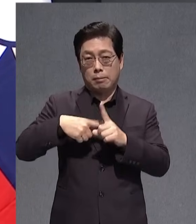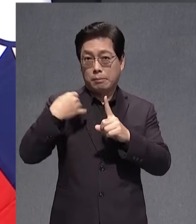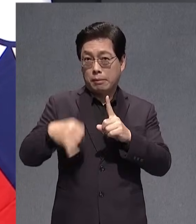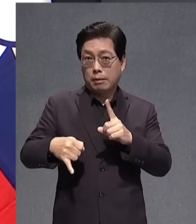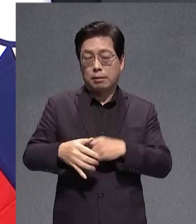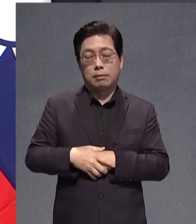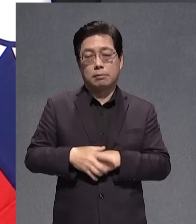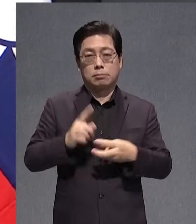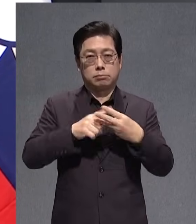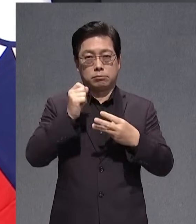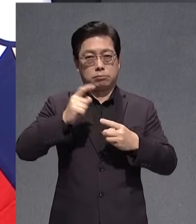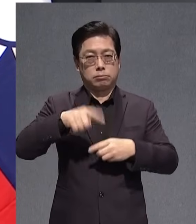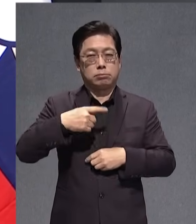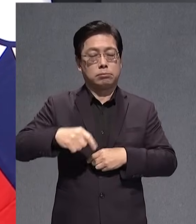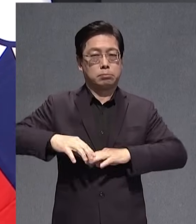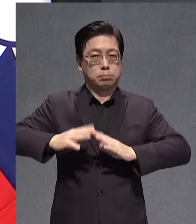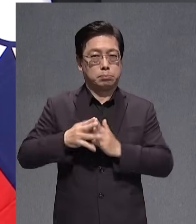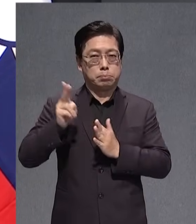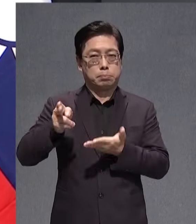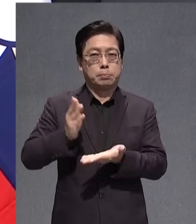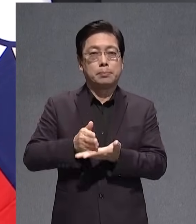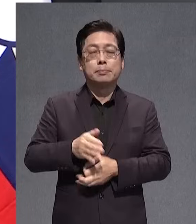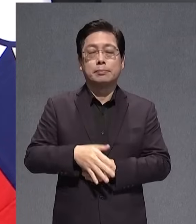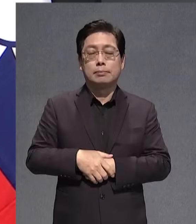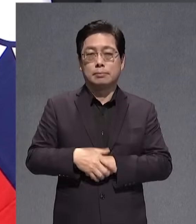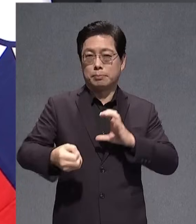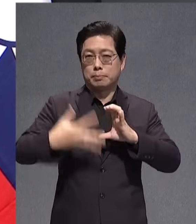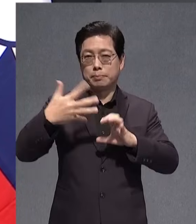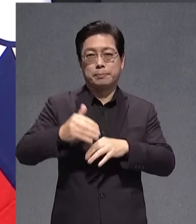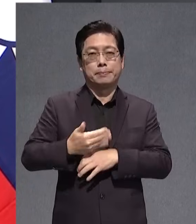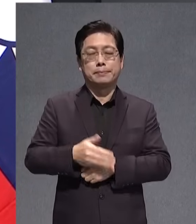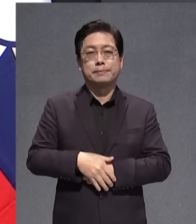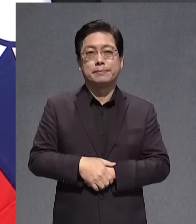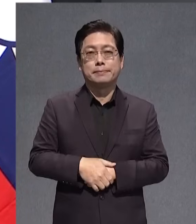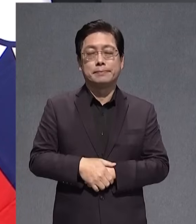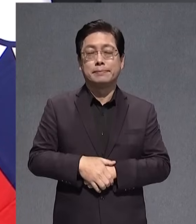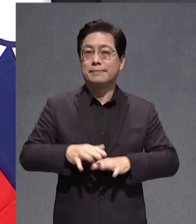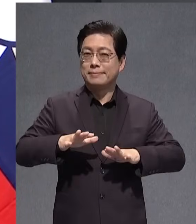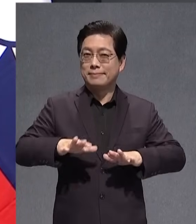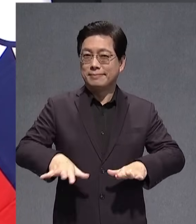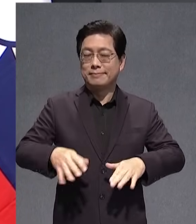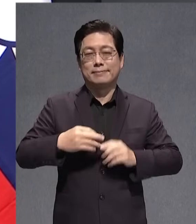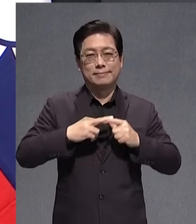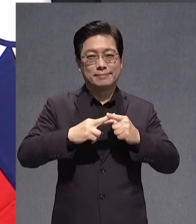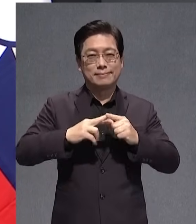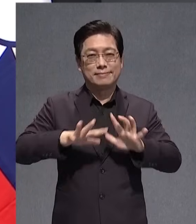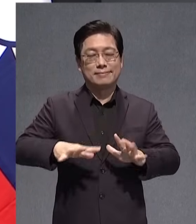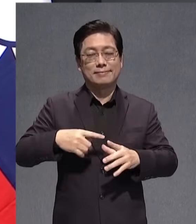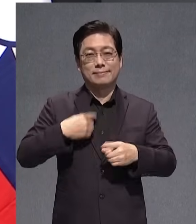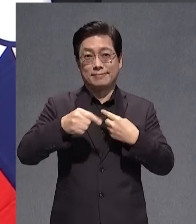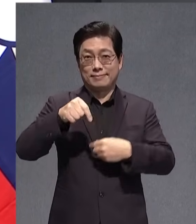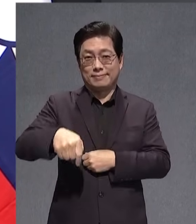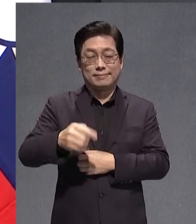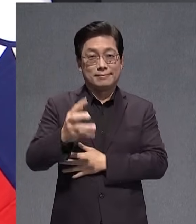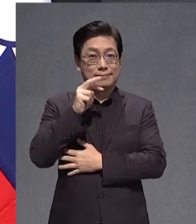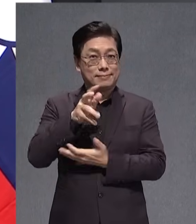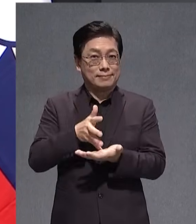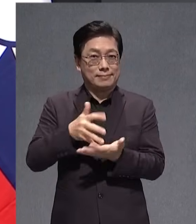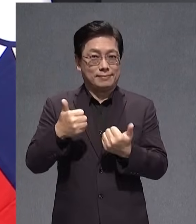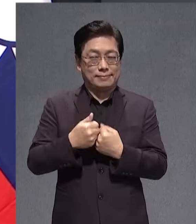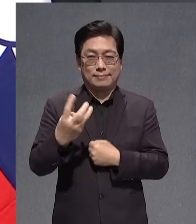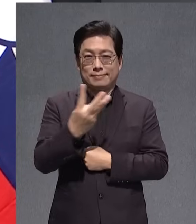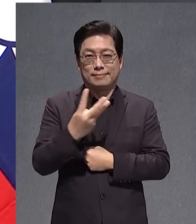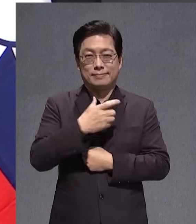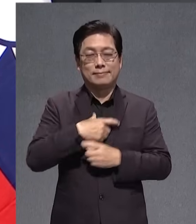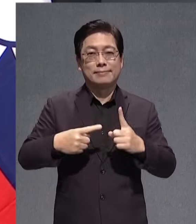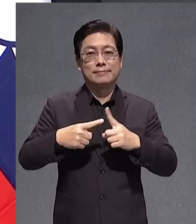为，主持人应予制止并不予播出。现在向各位介绍参加政见发表会的三